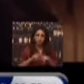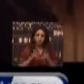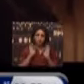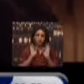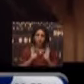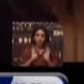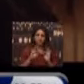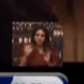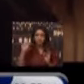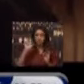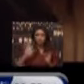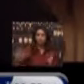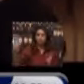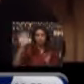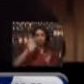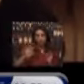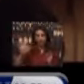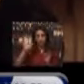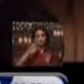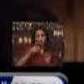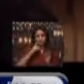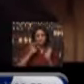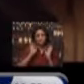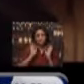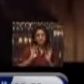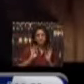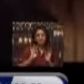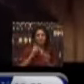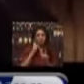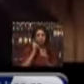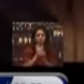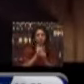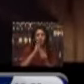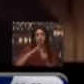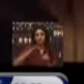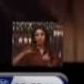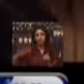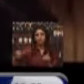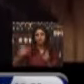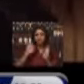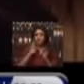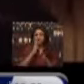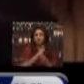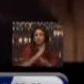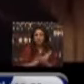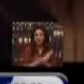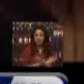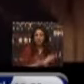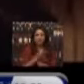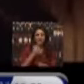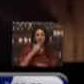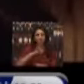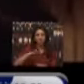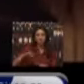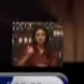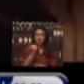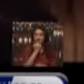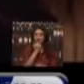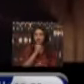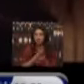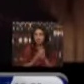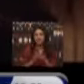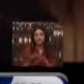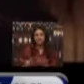ان الشعب او الجمهور او الناس تحس بالام الطفل ده اللي ملوش اي ذنب،